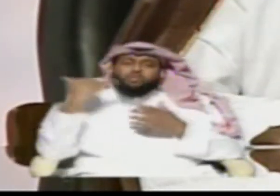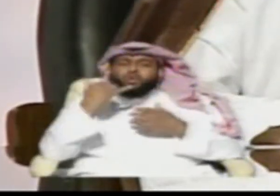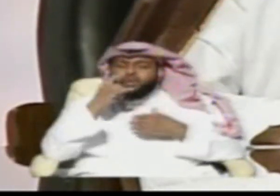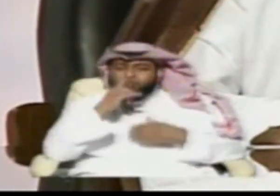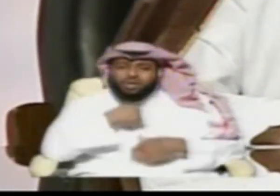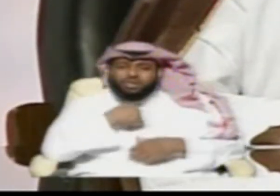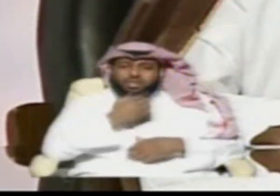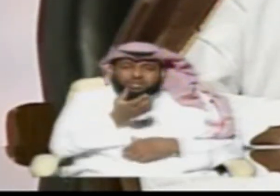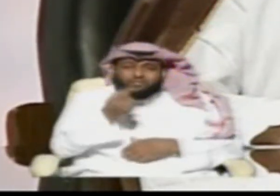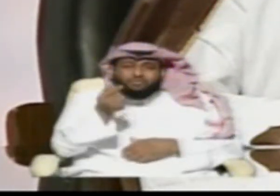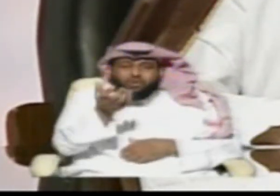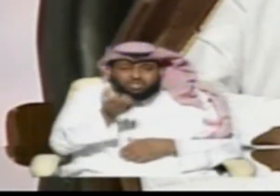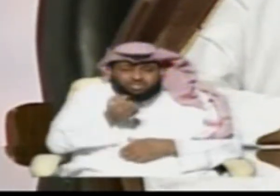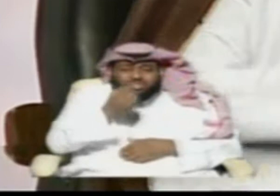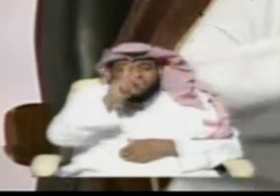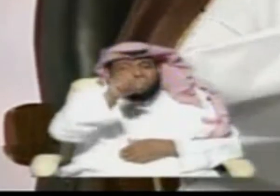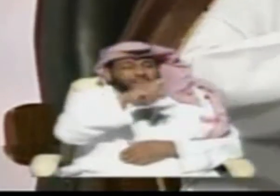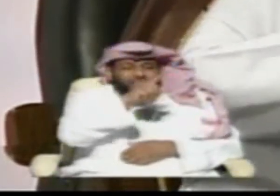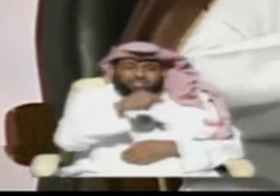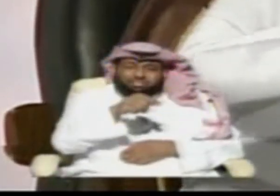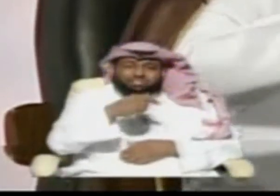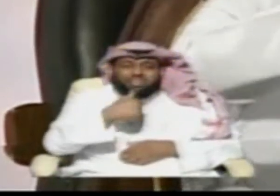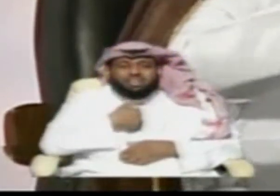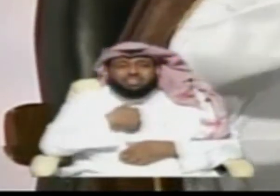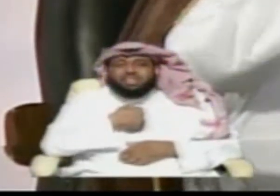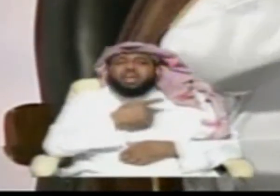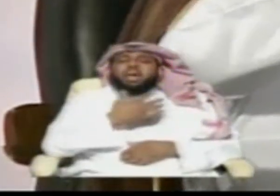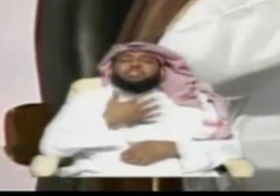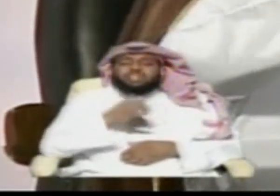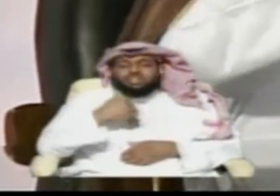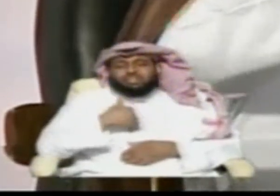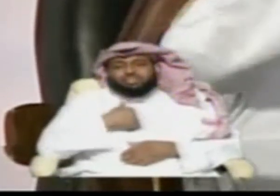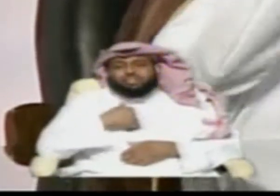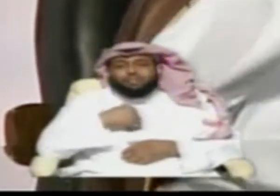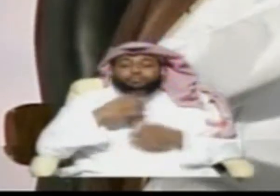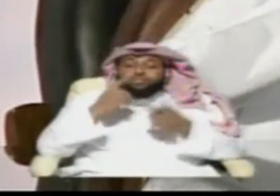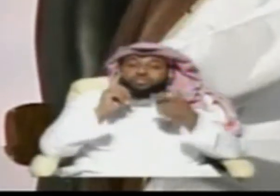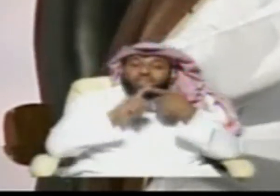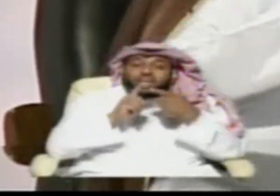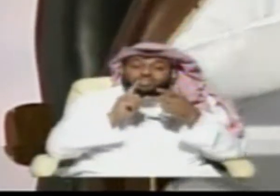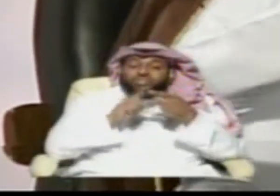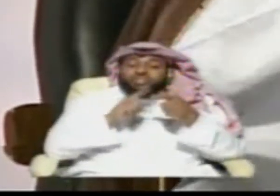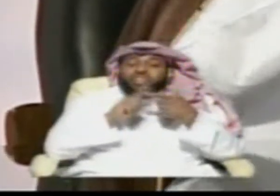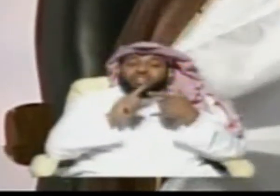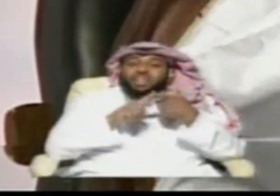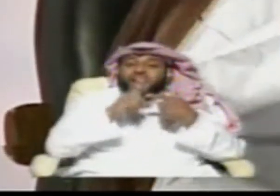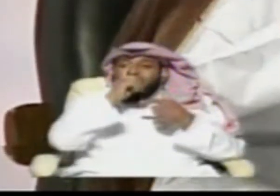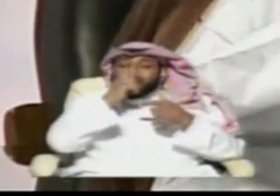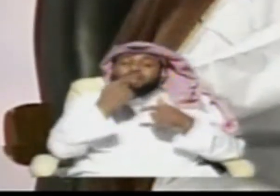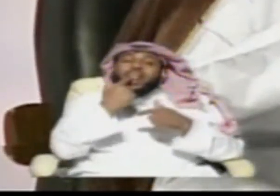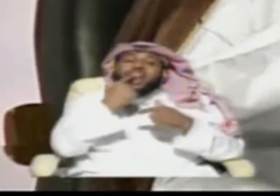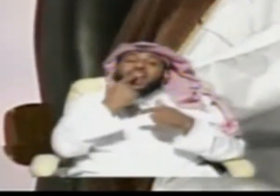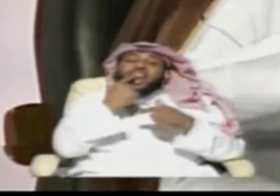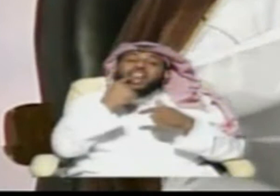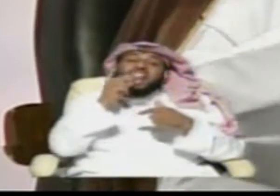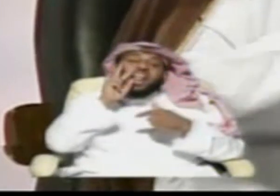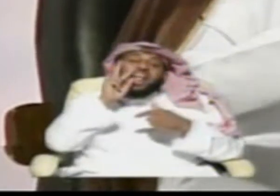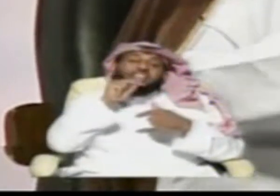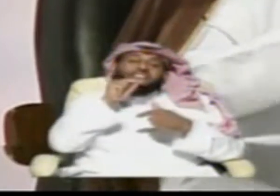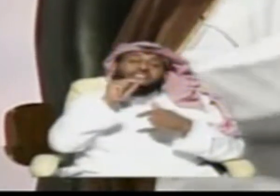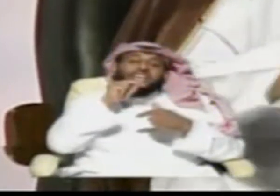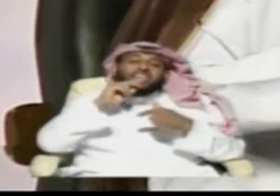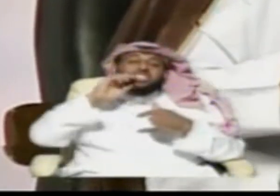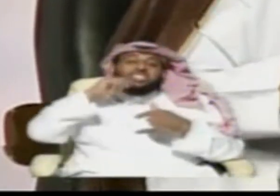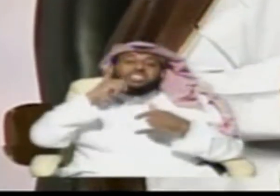نبخل، فإنه من يبخل فإنما يبخل عن نفسه. وأقول كف لسانك عن غيرك، لا تشتغل بالآخرين يا أخي.